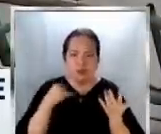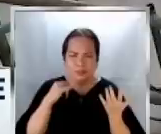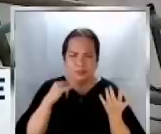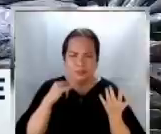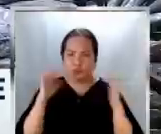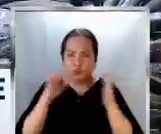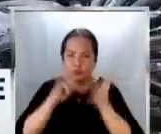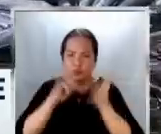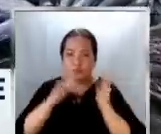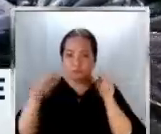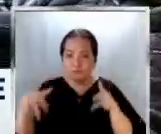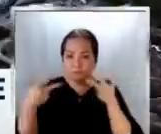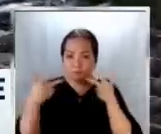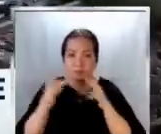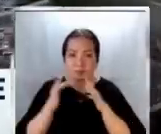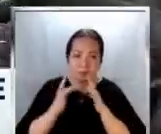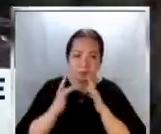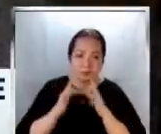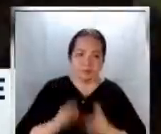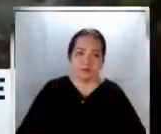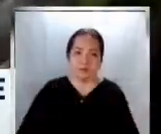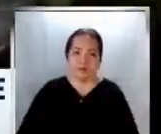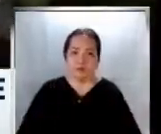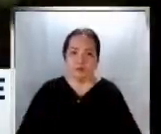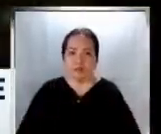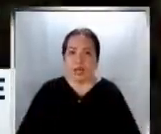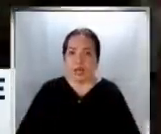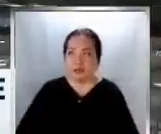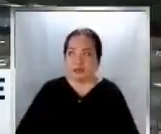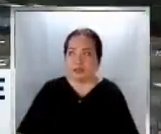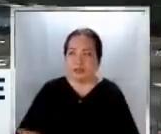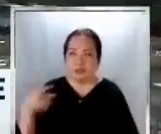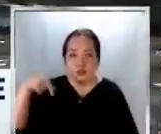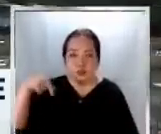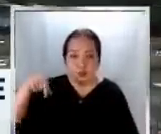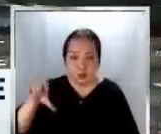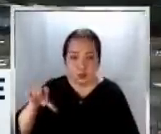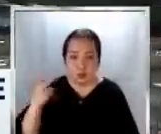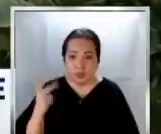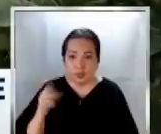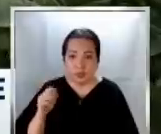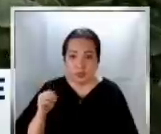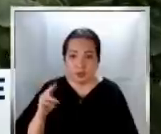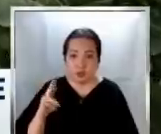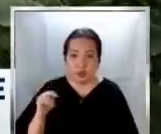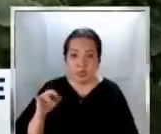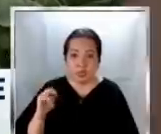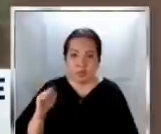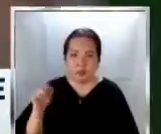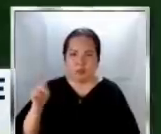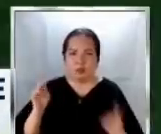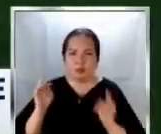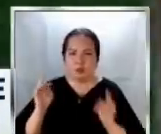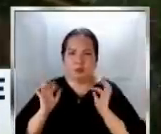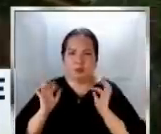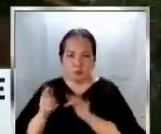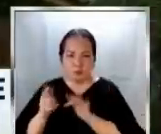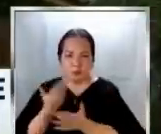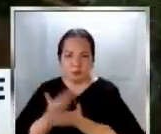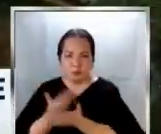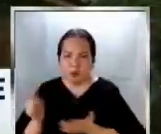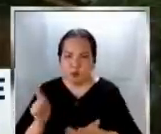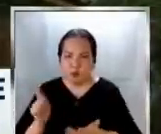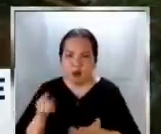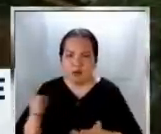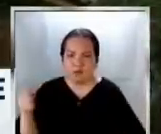Sa Kamuning Market sa Quezon City, dagsari ng mga tao. Marami ang namimili ng isda at gulay. Sarado kasi ang palengke